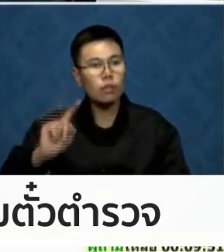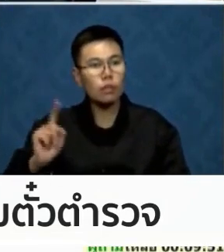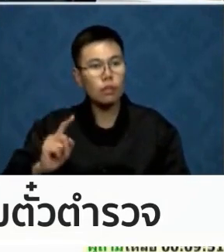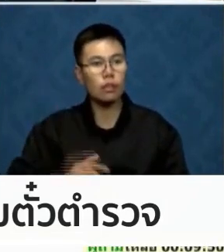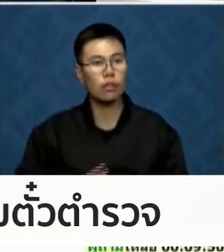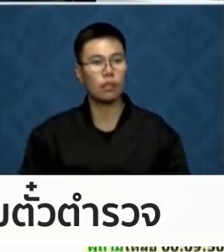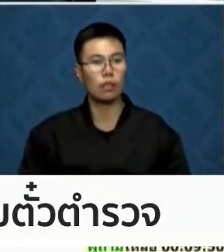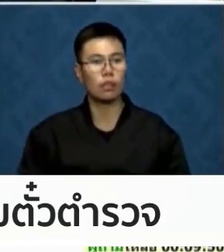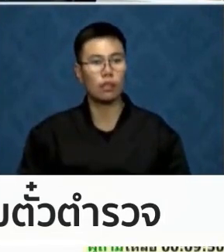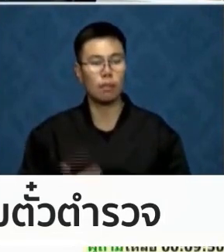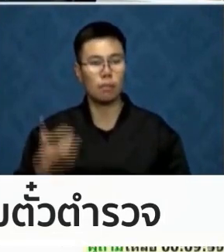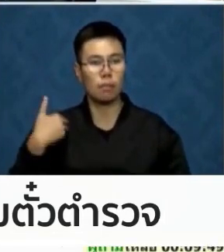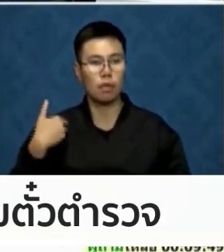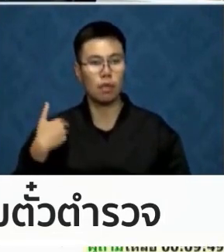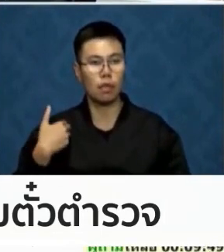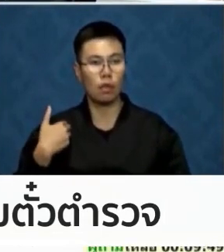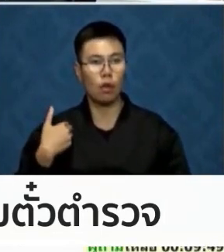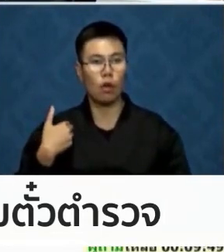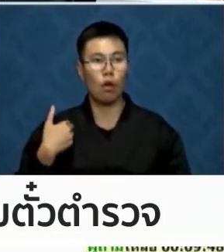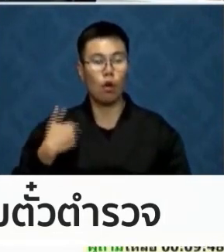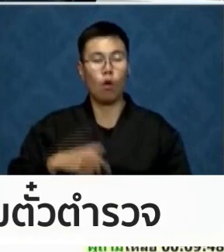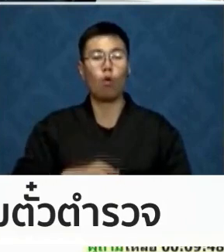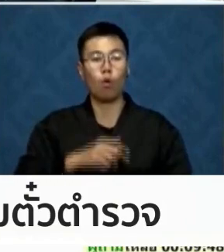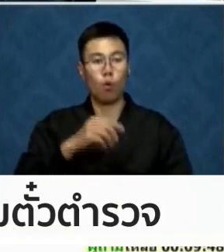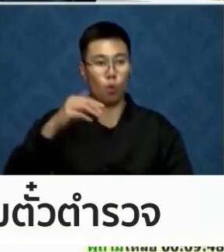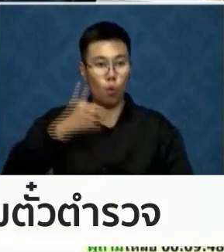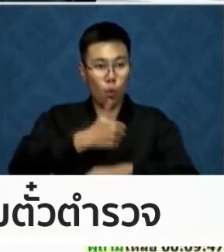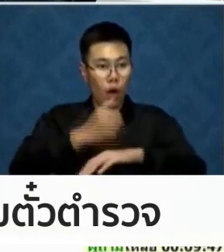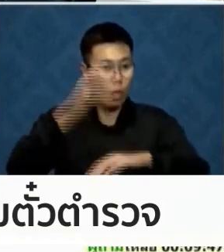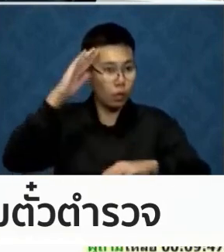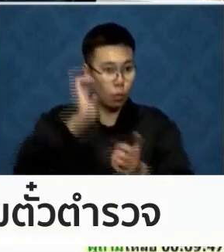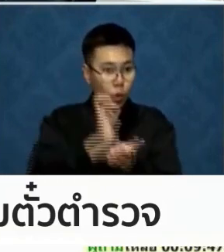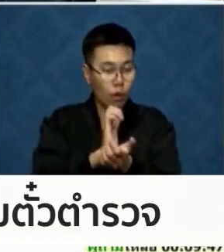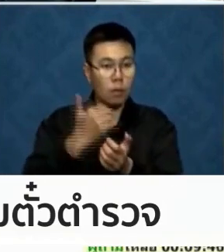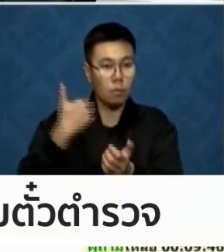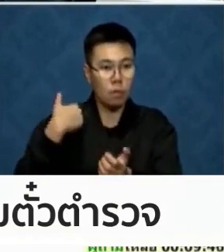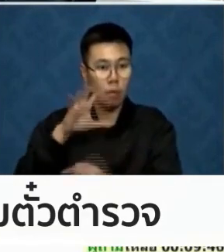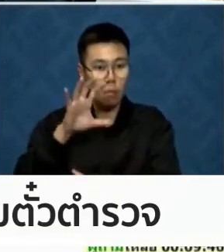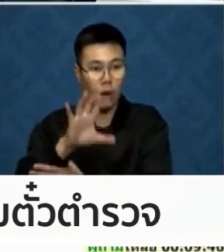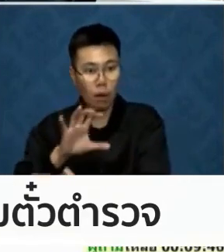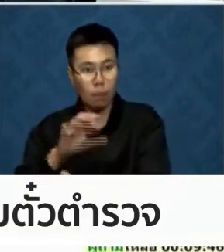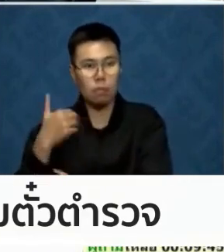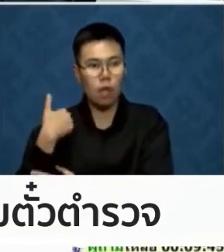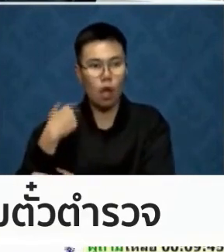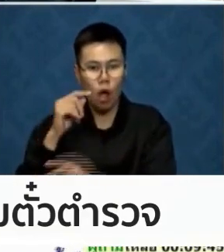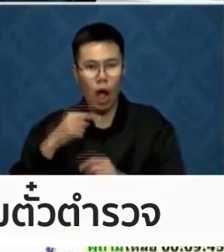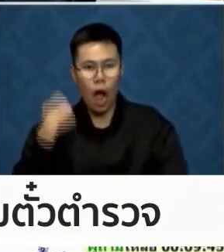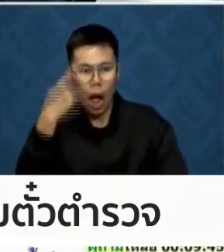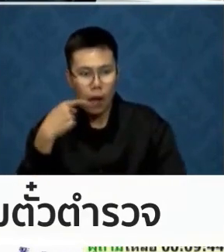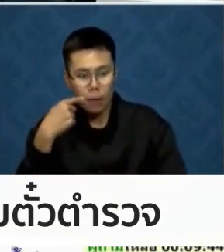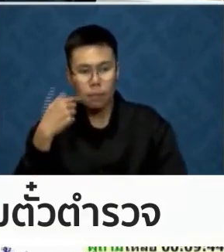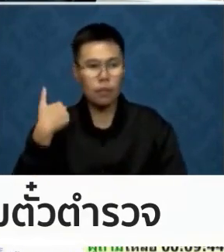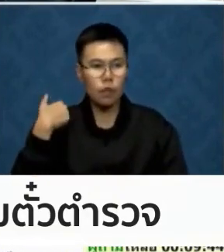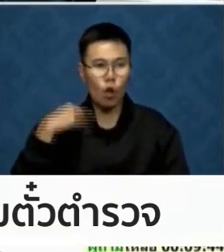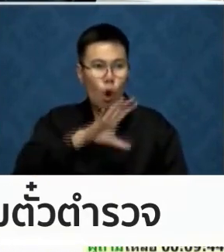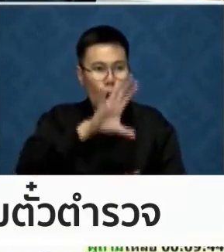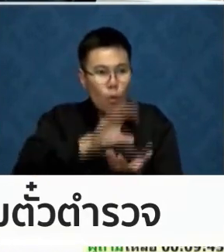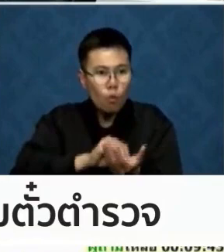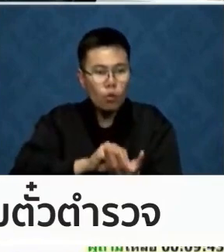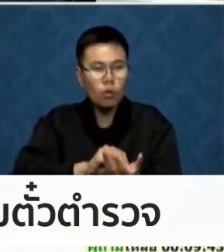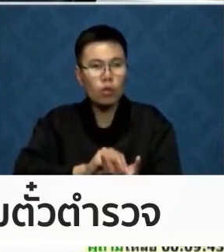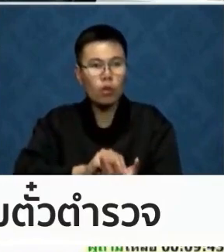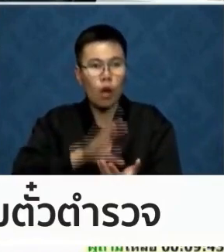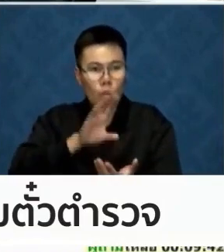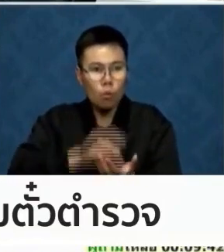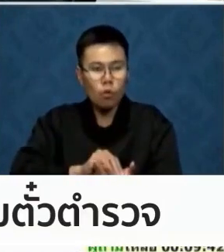ายื่นกระทู้ถามสดเนี่ยนะฮะพอนายกเศรษฐาไม่มาตอบนี่ก็จะเคืองนายกอีกนะฮะวันนี้ก็ส่งพี่สมศักดิ์มา ใช่ค่ะ มาชี้แจงเ